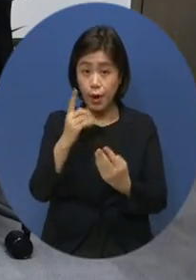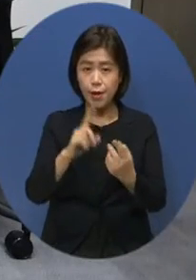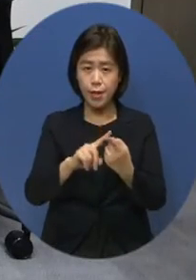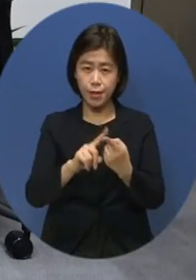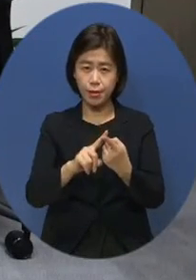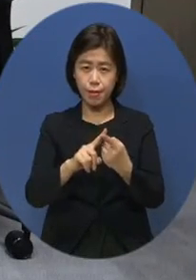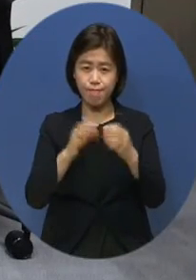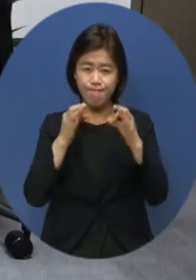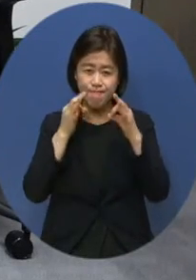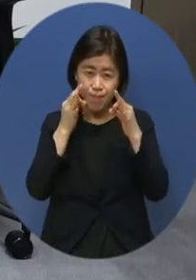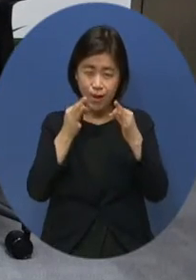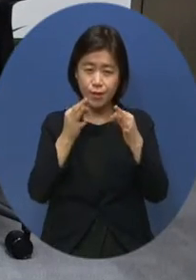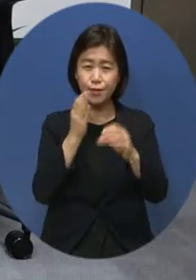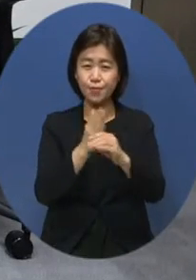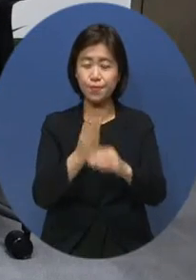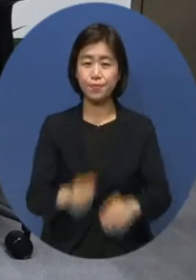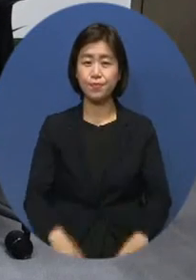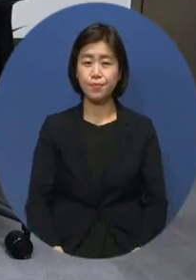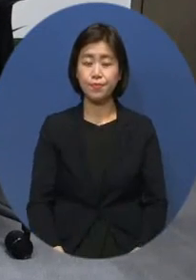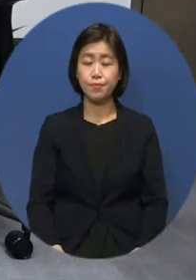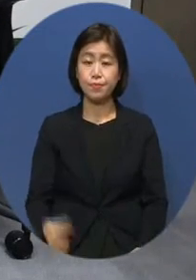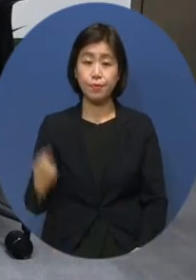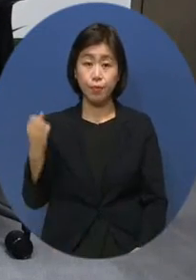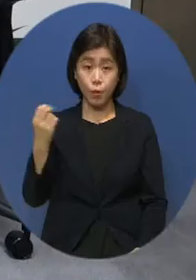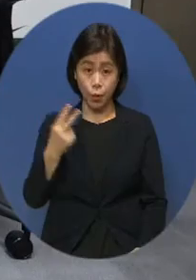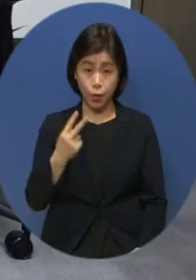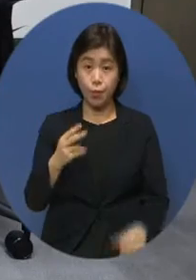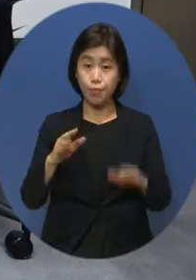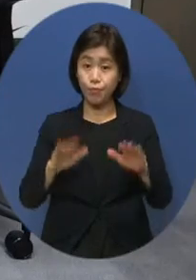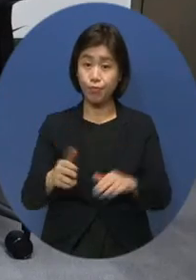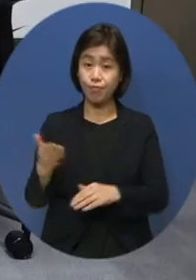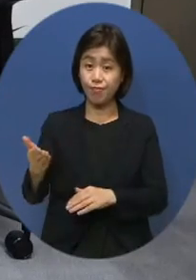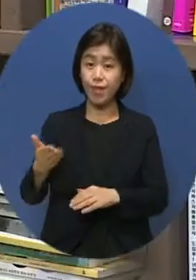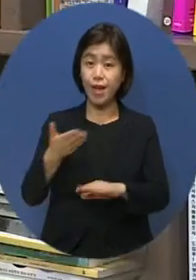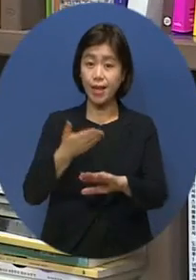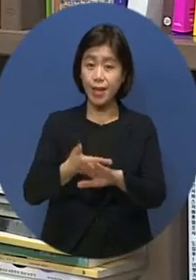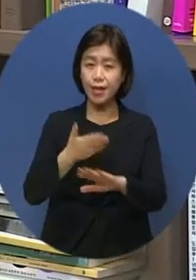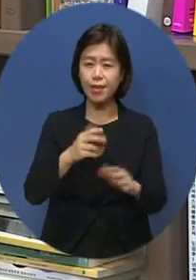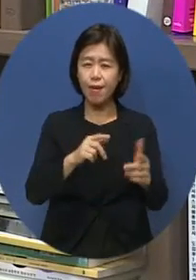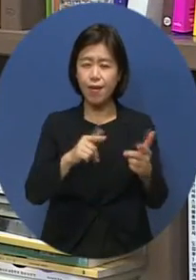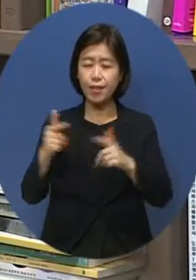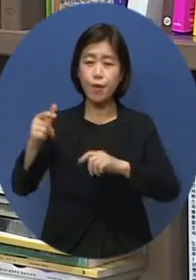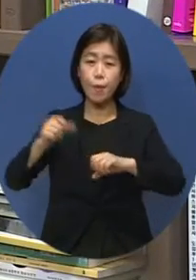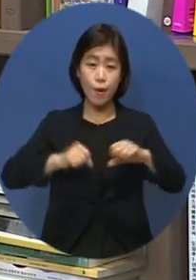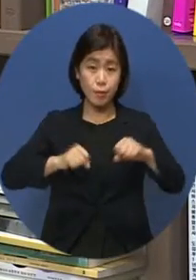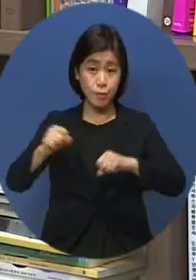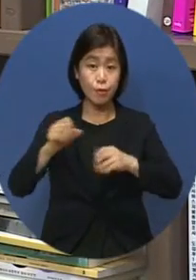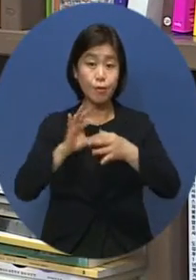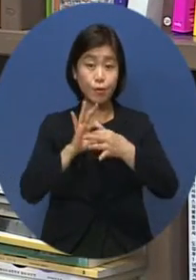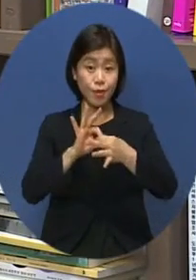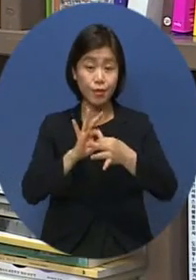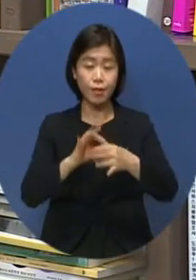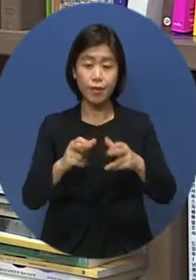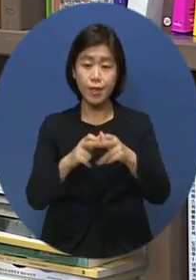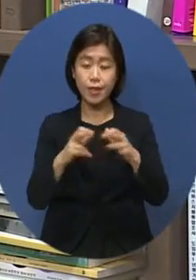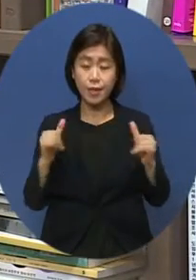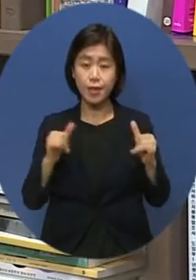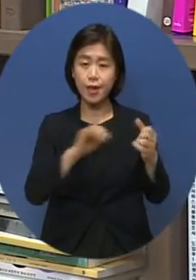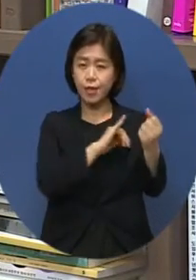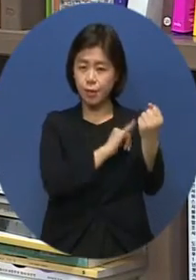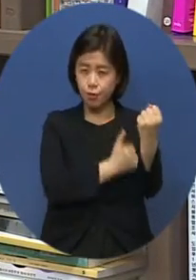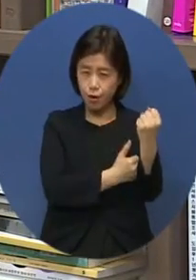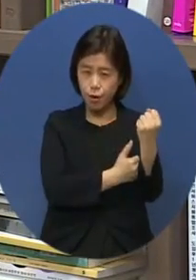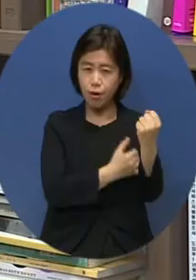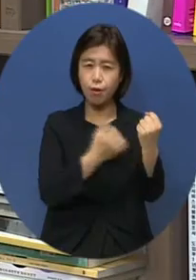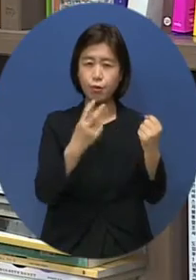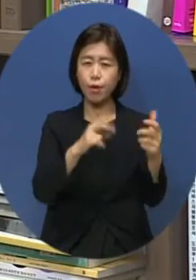노력을 하고 있죠. 네. 또 이제 지금 또 다른 이런 활동을 통해서 네. 또 장애인들의